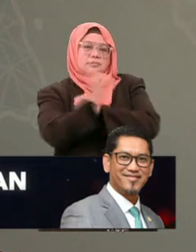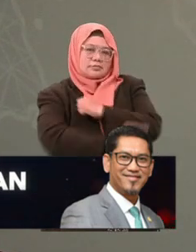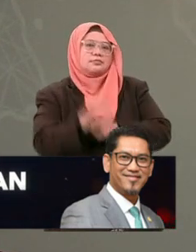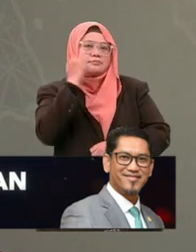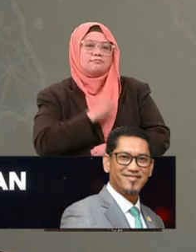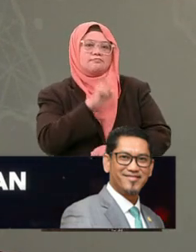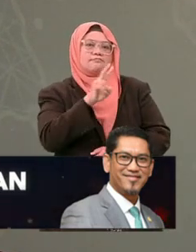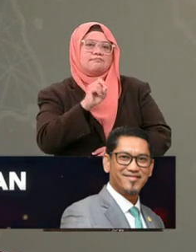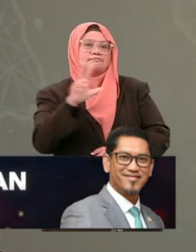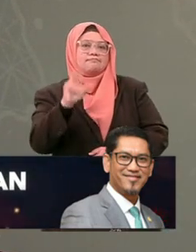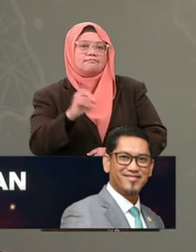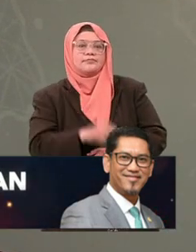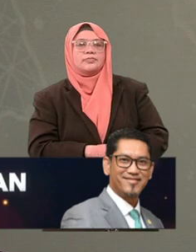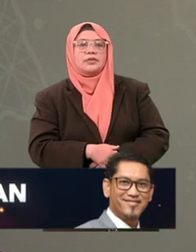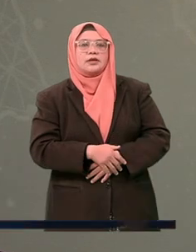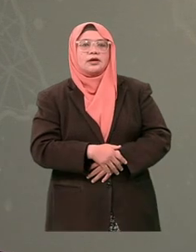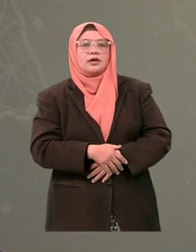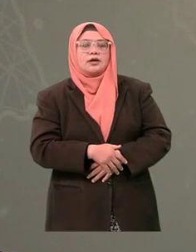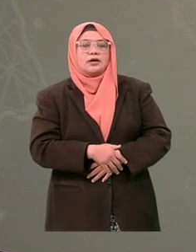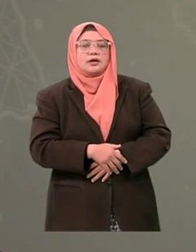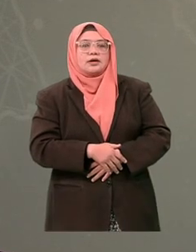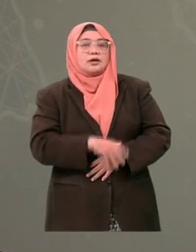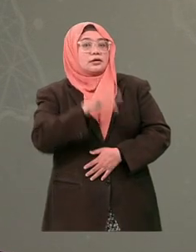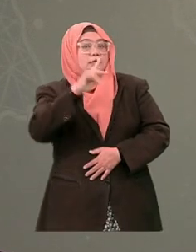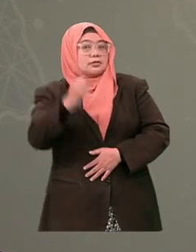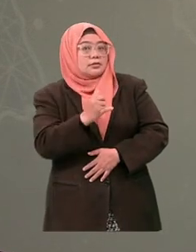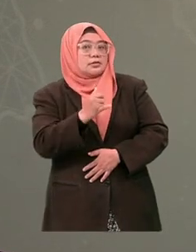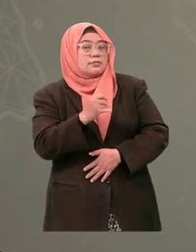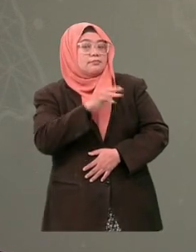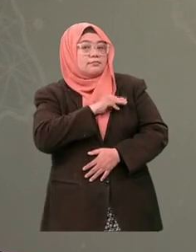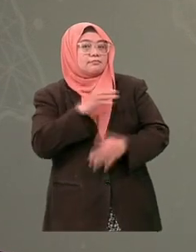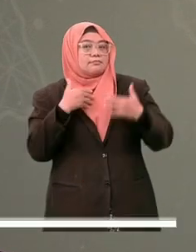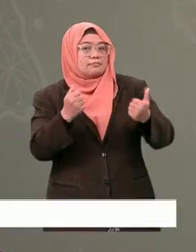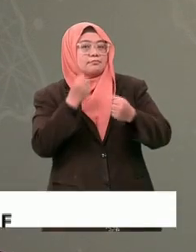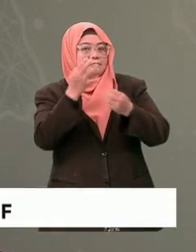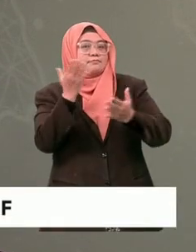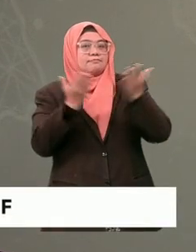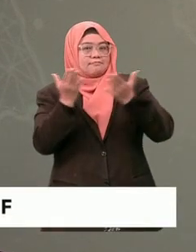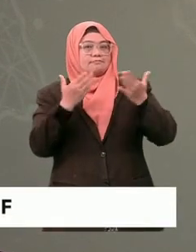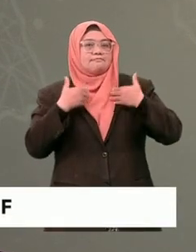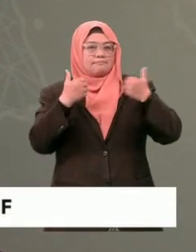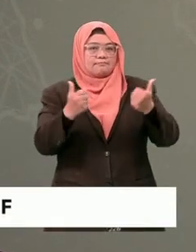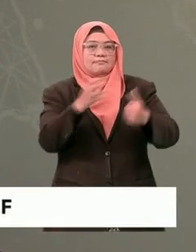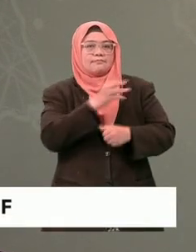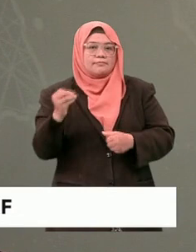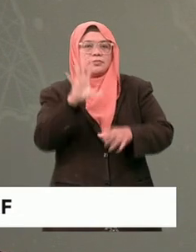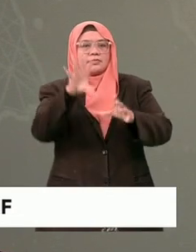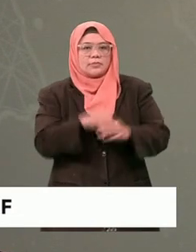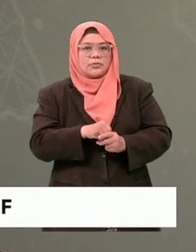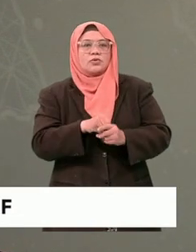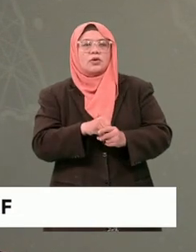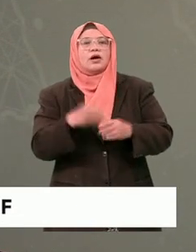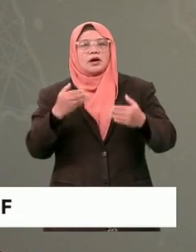2030 menteri kesehatan kerja persediaan itu bukan saja melibatkan perbuatan kesehatan tetapi turut merangkum isu